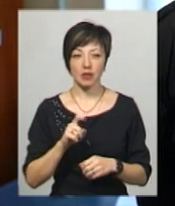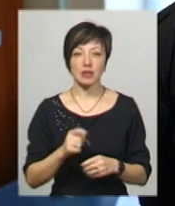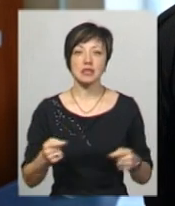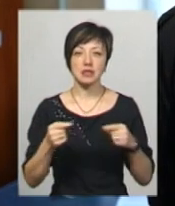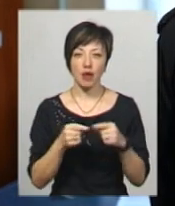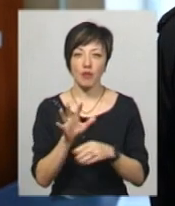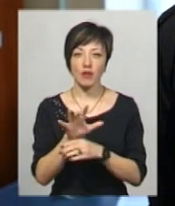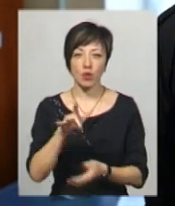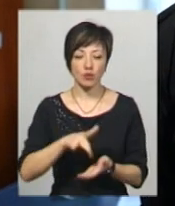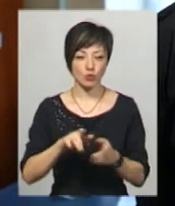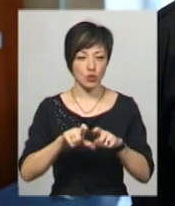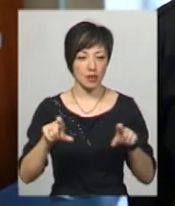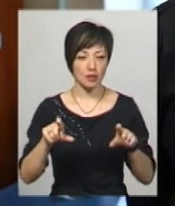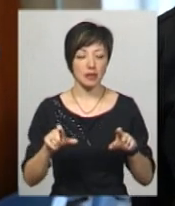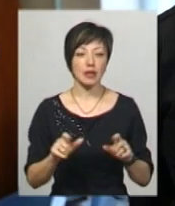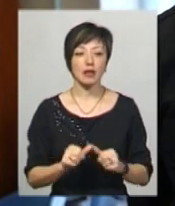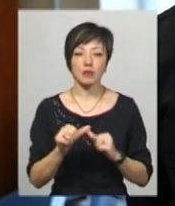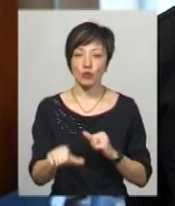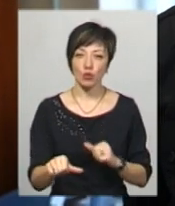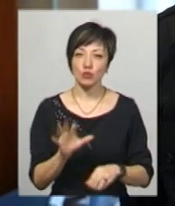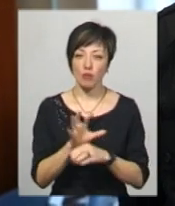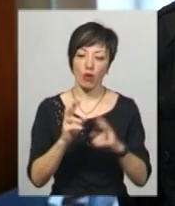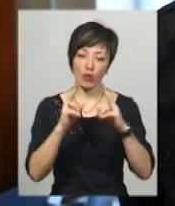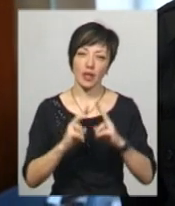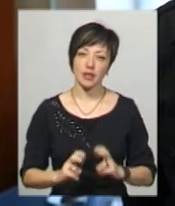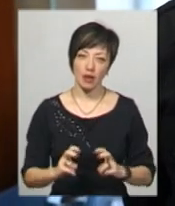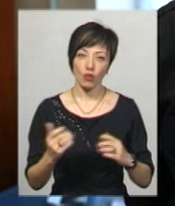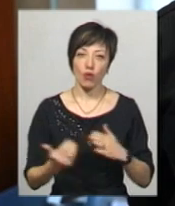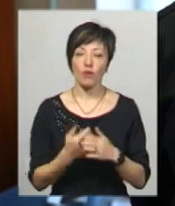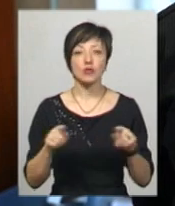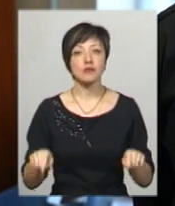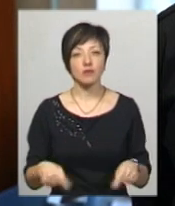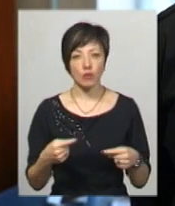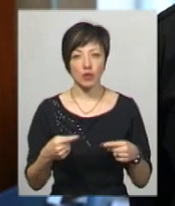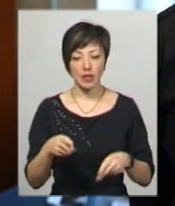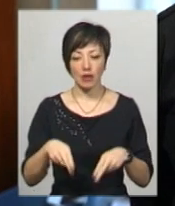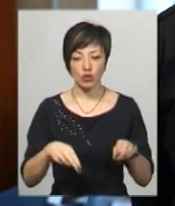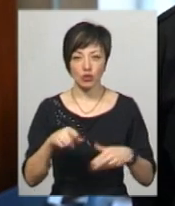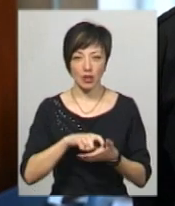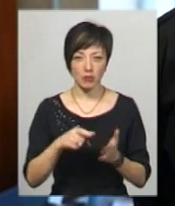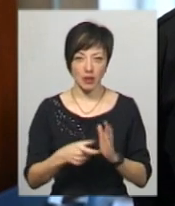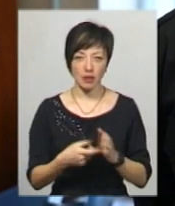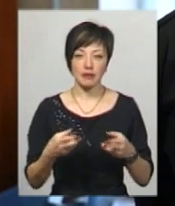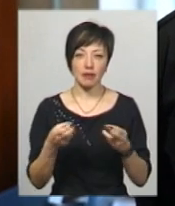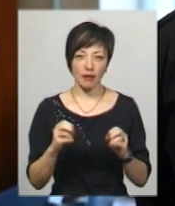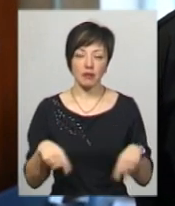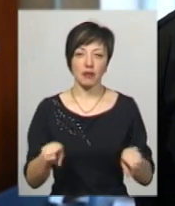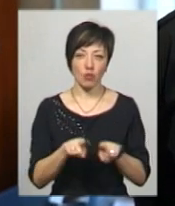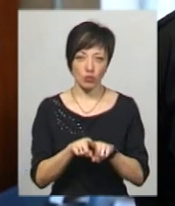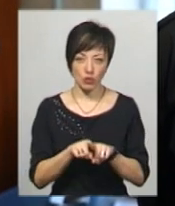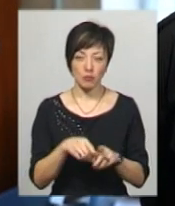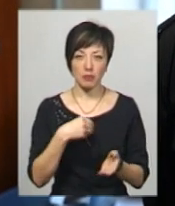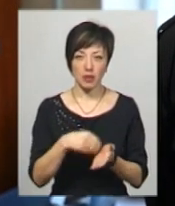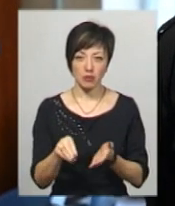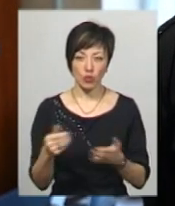саме в кінологічному центрі. Крім цього, собак оглядають в новоствореній хірургічній кімнаті, де також